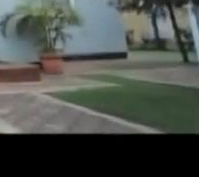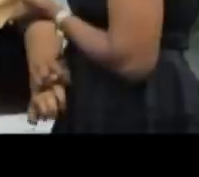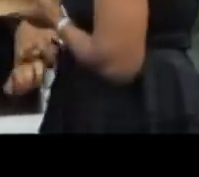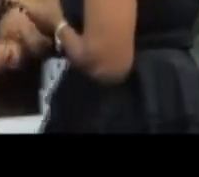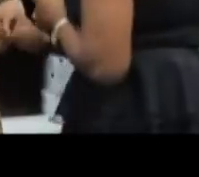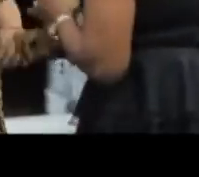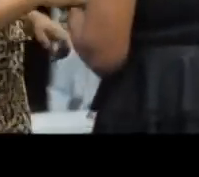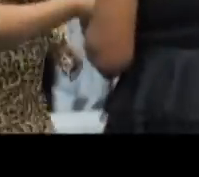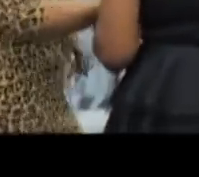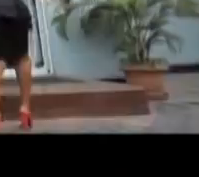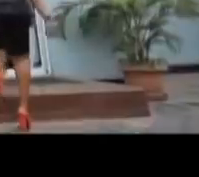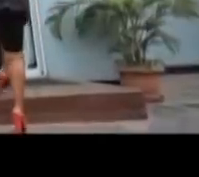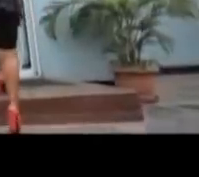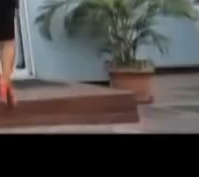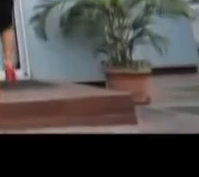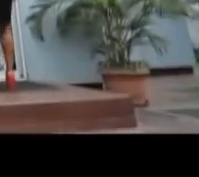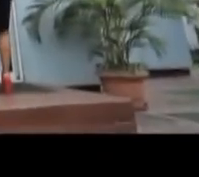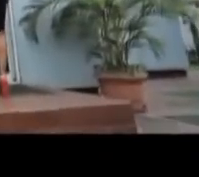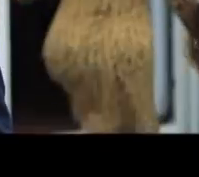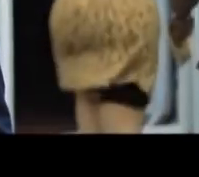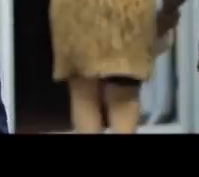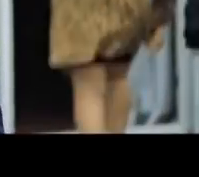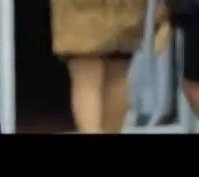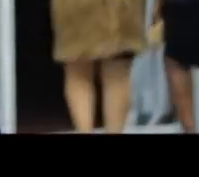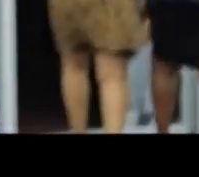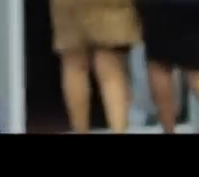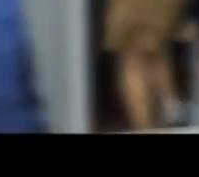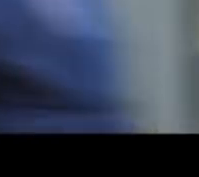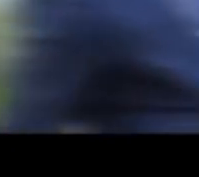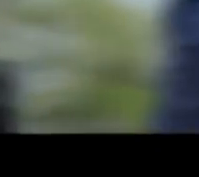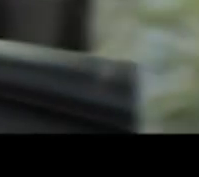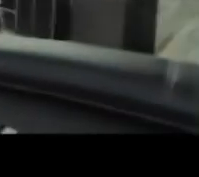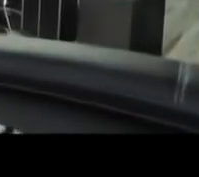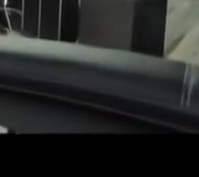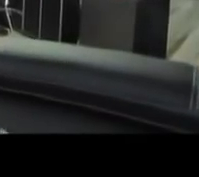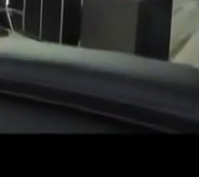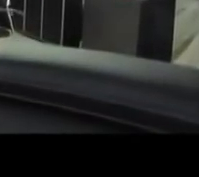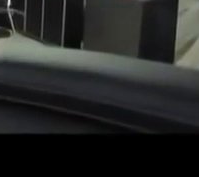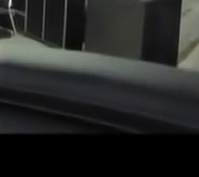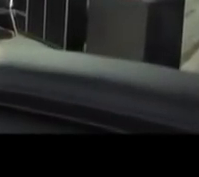Merci papa. Hey, ma copine, ton bonnet.